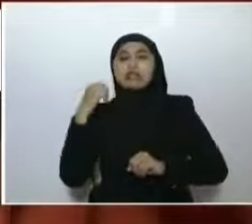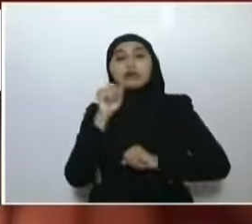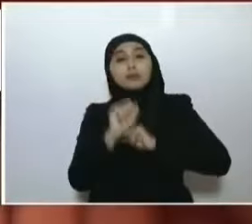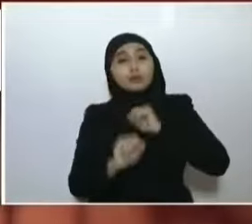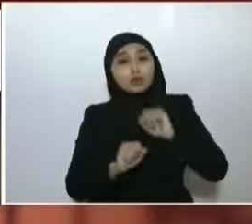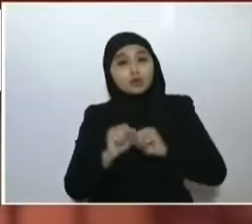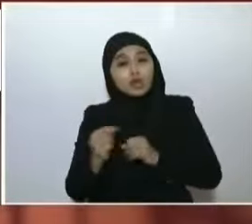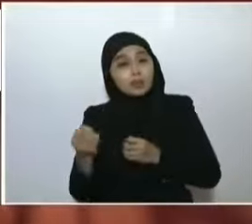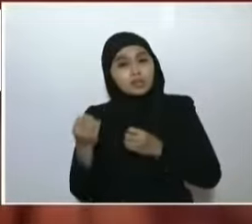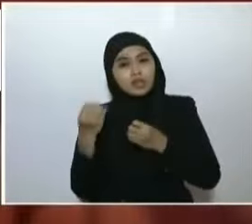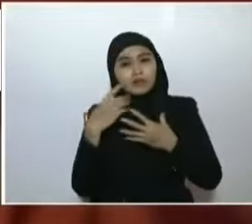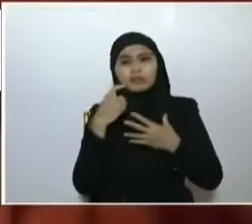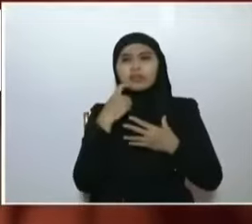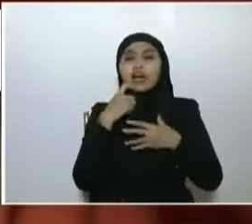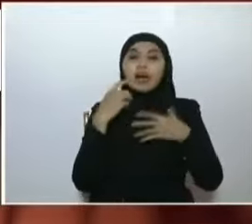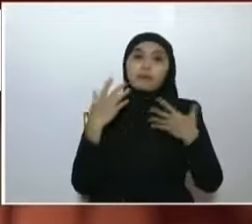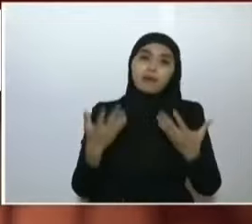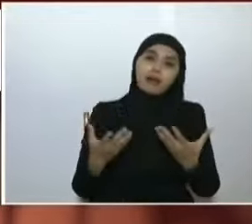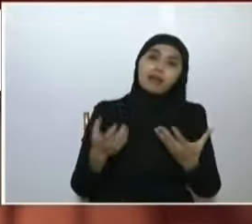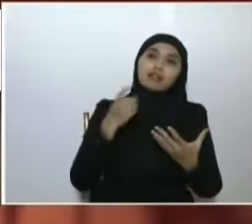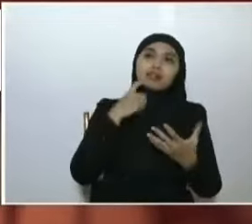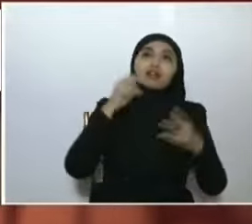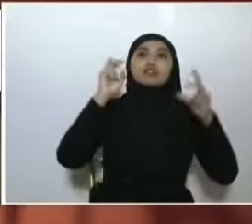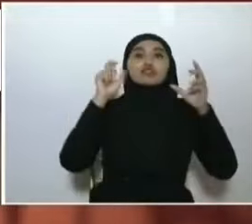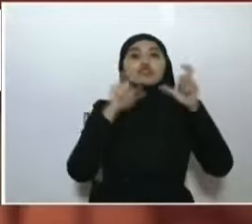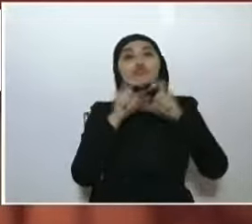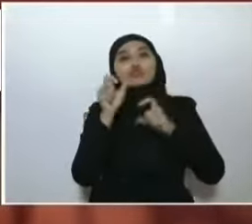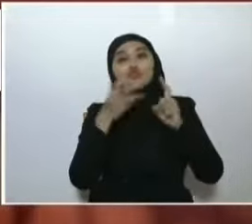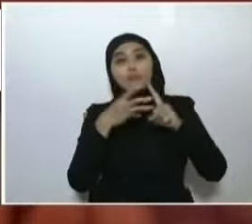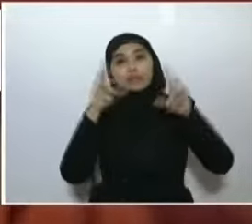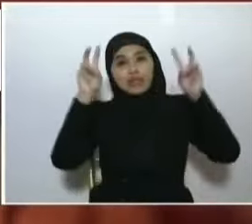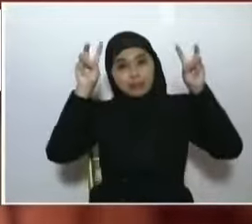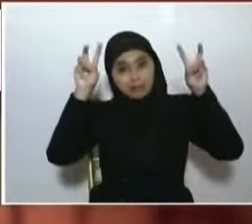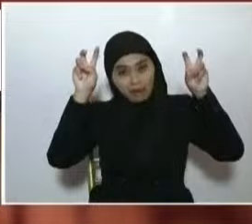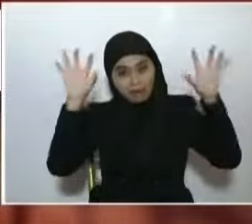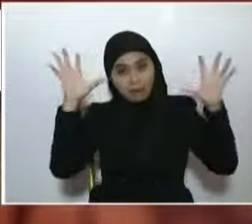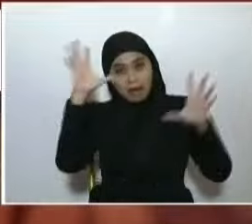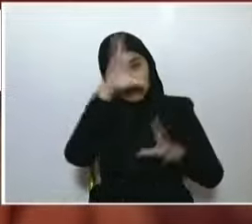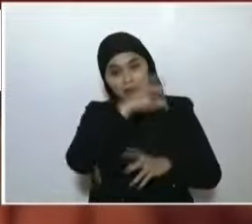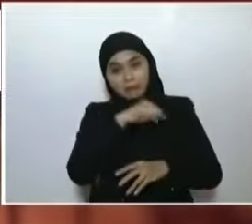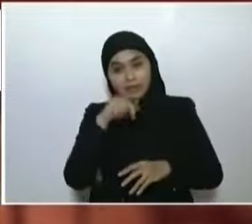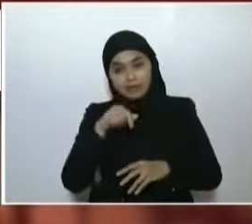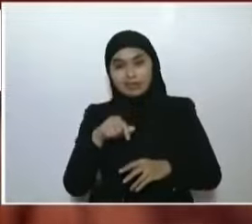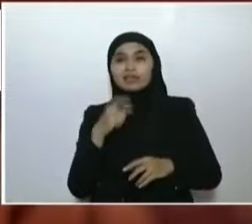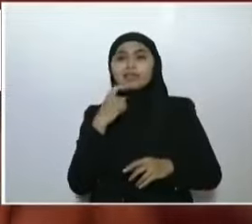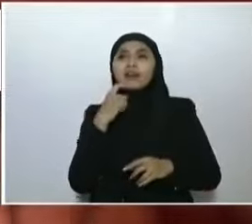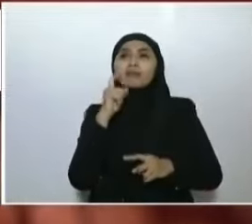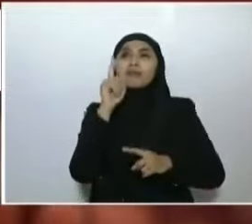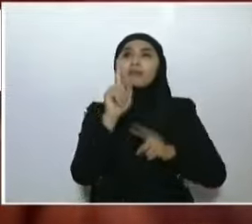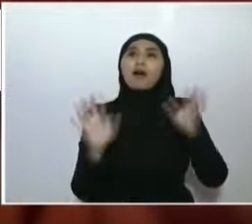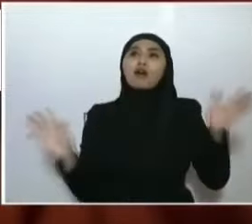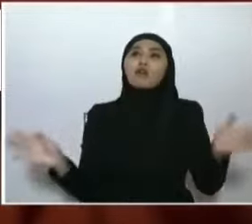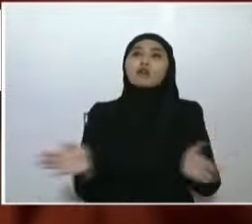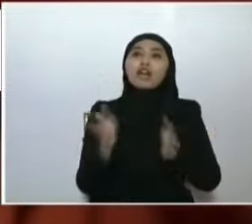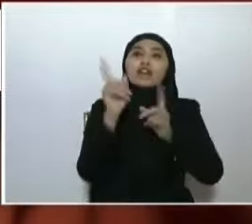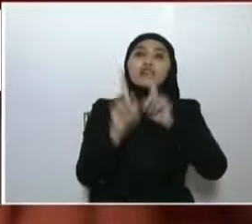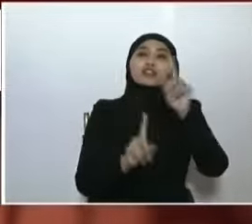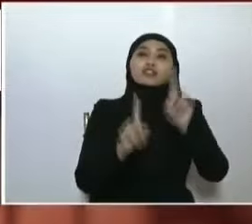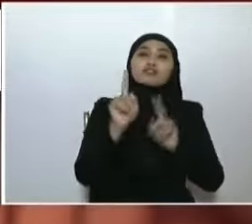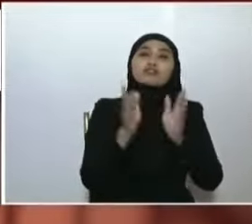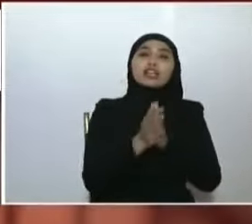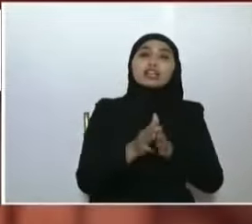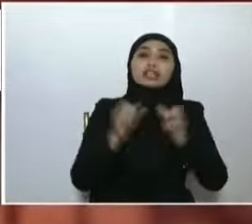yang ada hubungannya dengan subtema malam ini antara pembangunan infrastruktur dengan pembangunan ketahanan